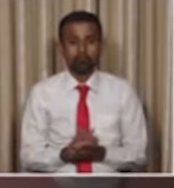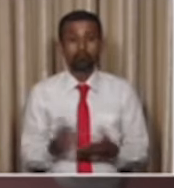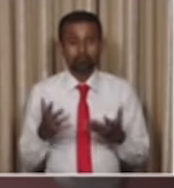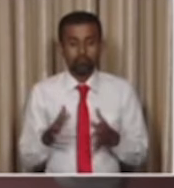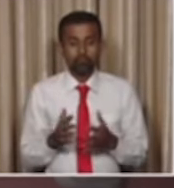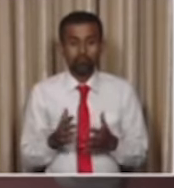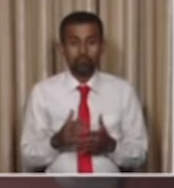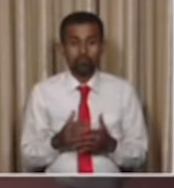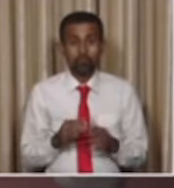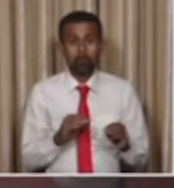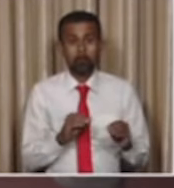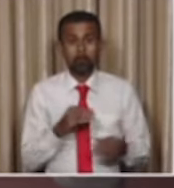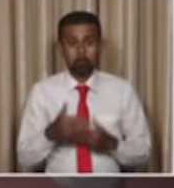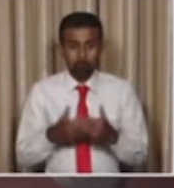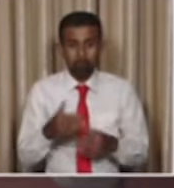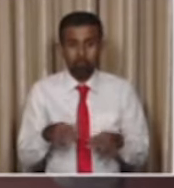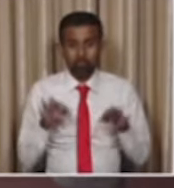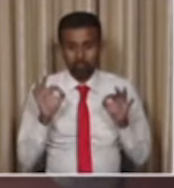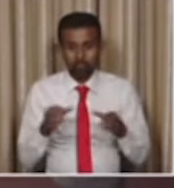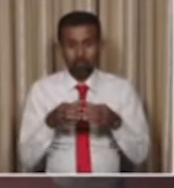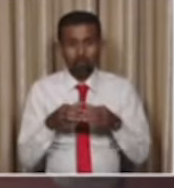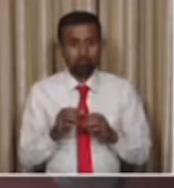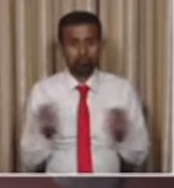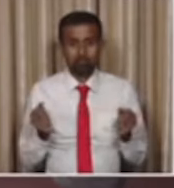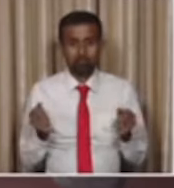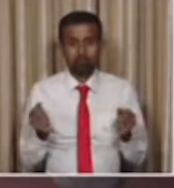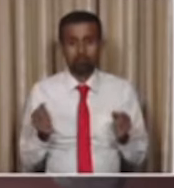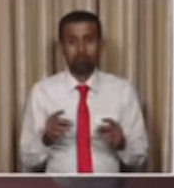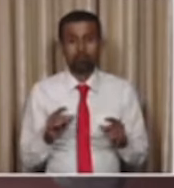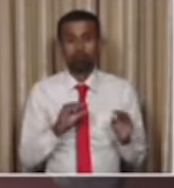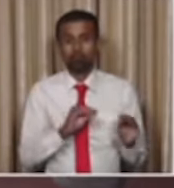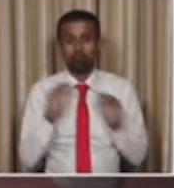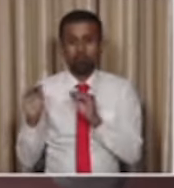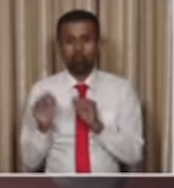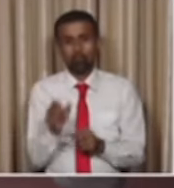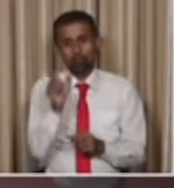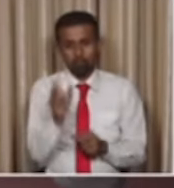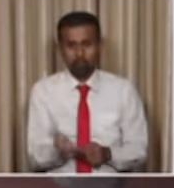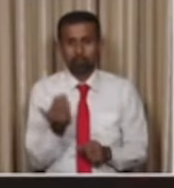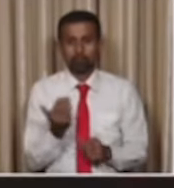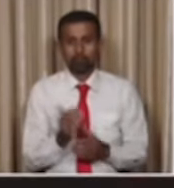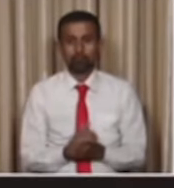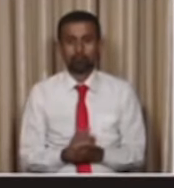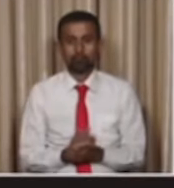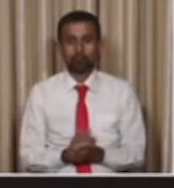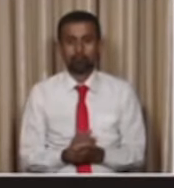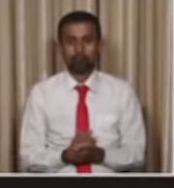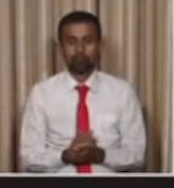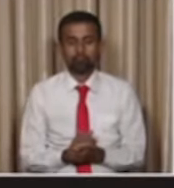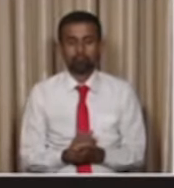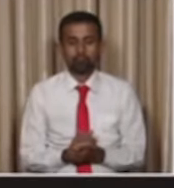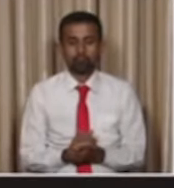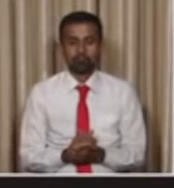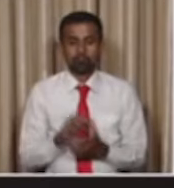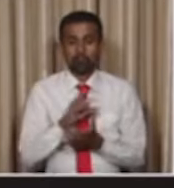වෙන්න ඕන සභාව පවත්වාගෙන යාම නිසි කණ්ඩායම නැත්තම් කල් දෙවීම ඒක ඔබතුමා කරන්න දෙන්න හරි ආ